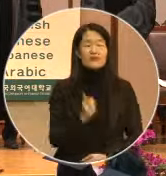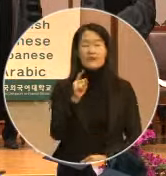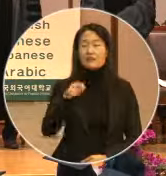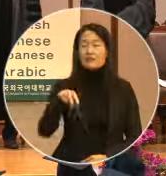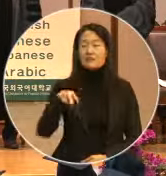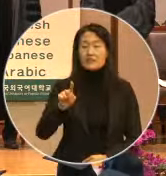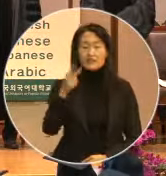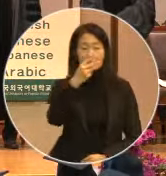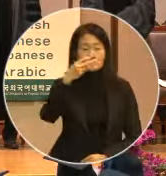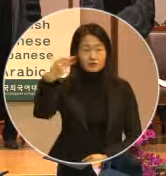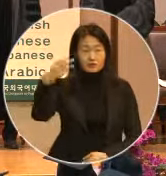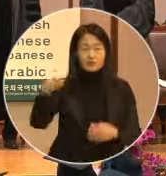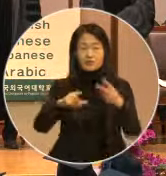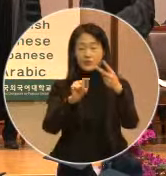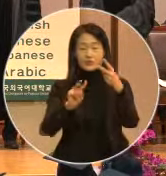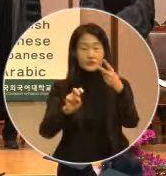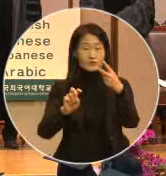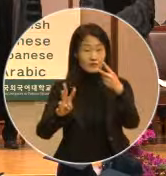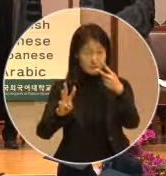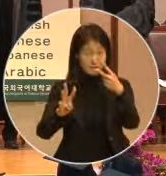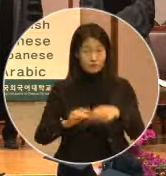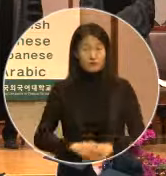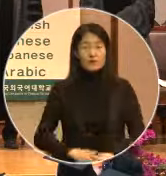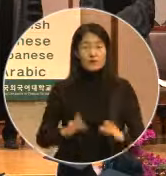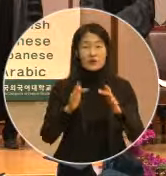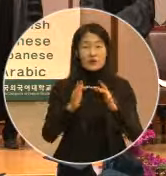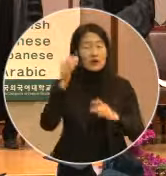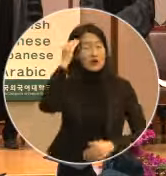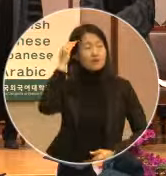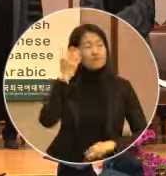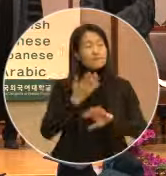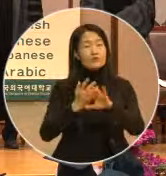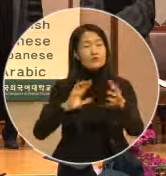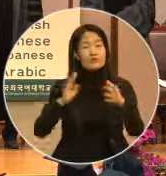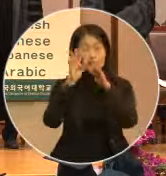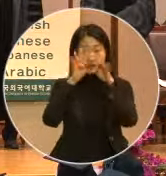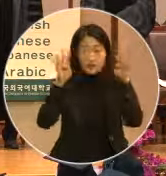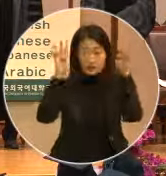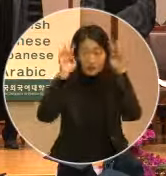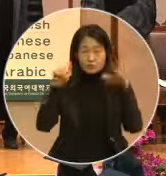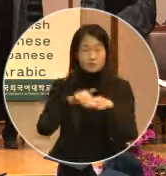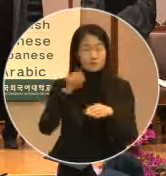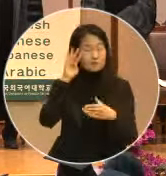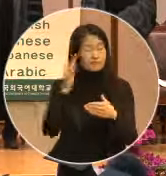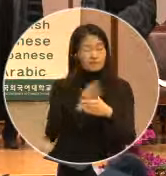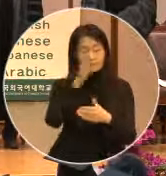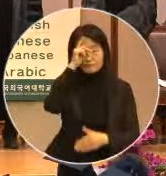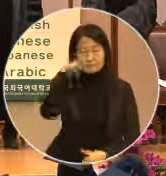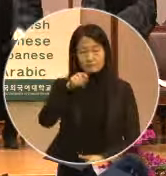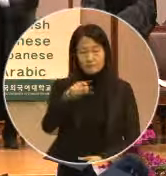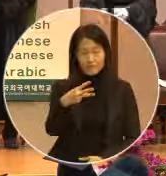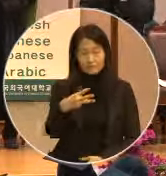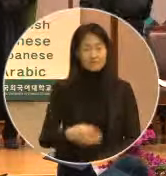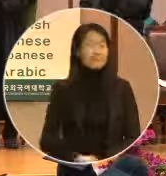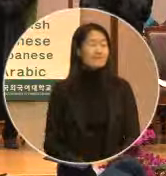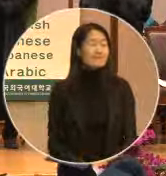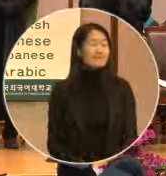경영학사 2013년 2월 23일 사이버한국외국어대학교 총장 문학박사 박철